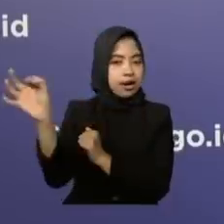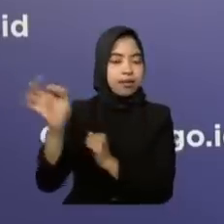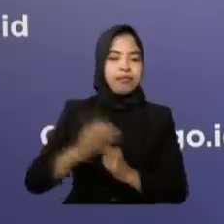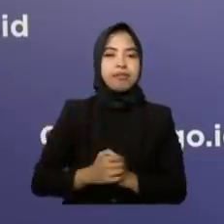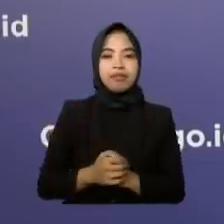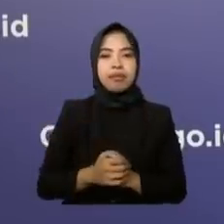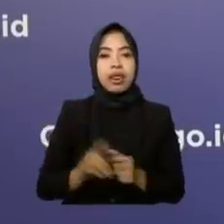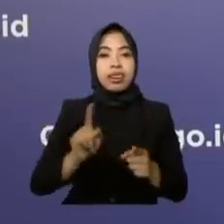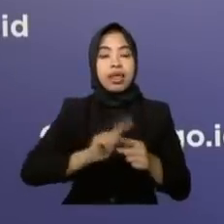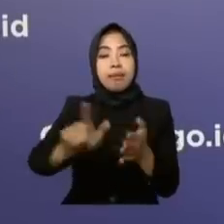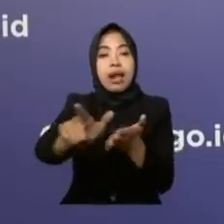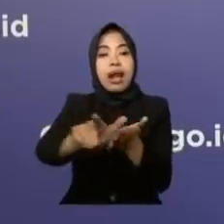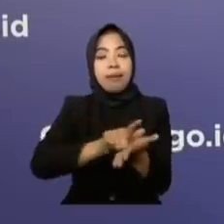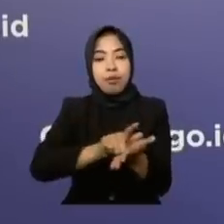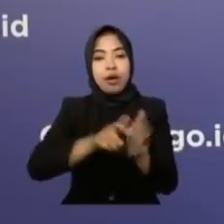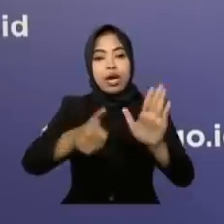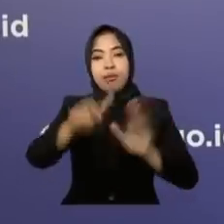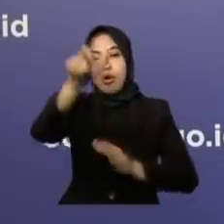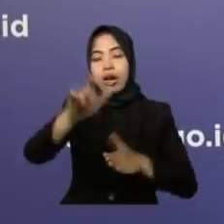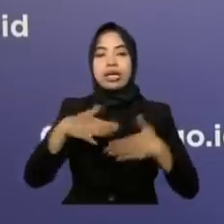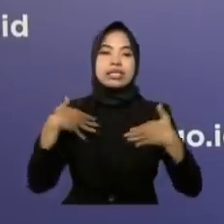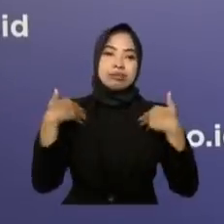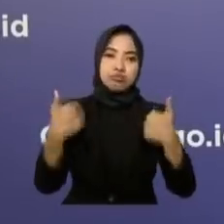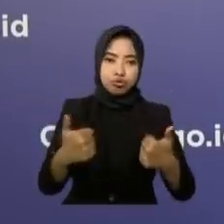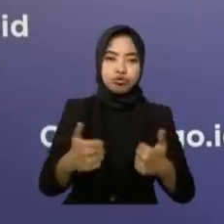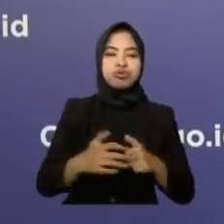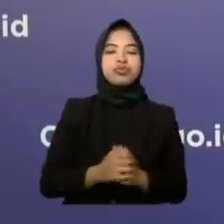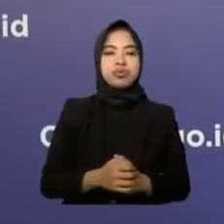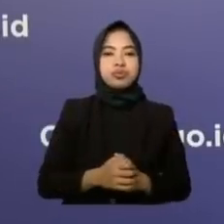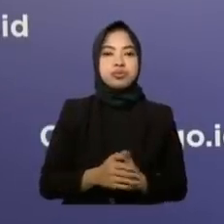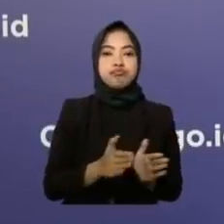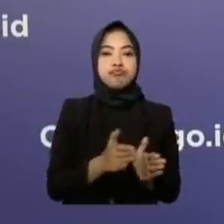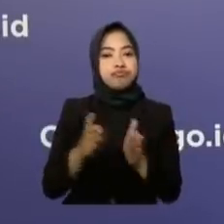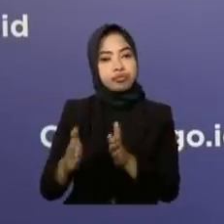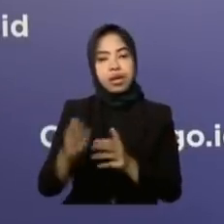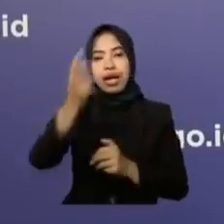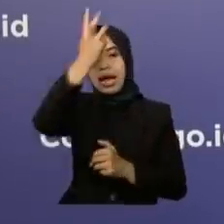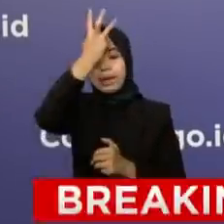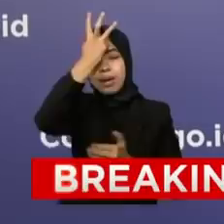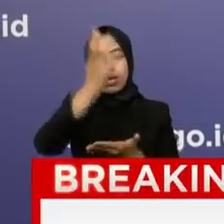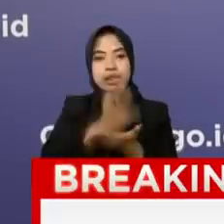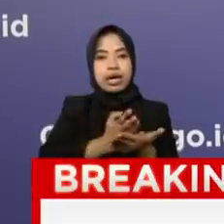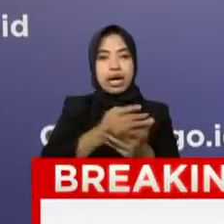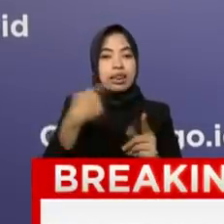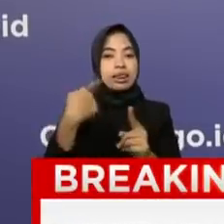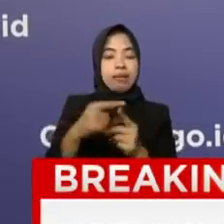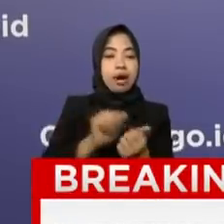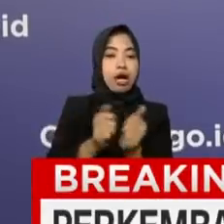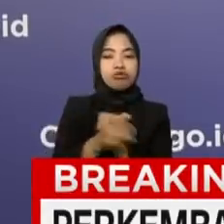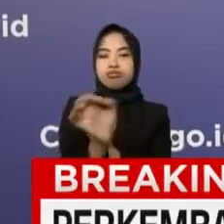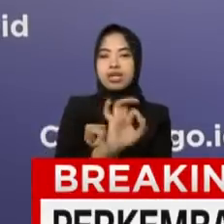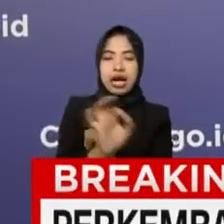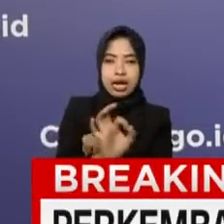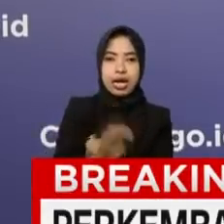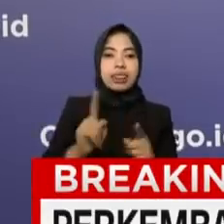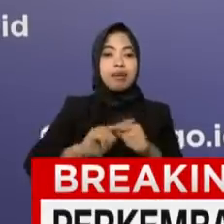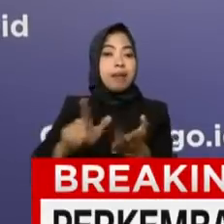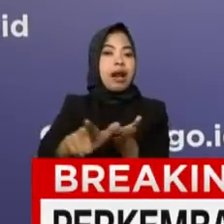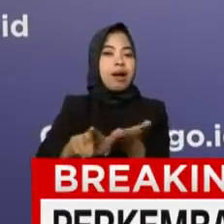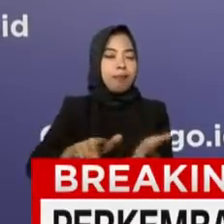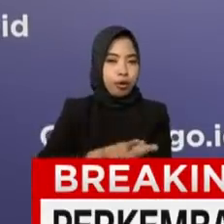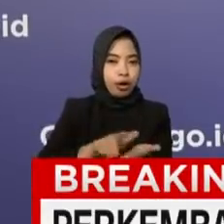namun melaporkan 6 sembuh Hai kemudian Kalimantan Tengah tidak ada penambahan kasus dan melaporkan